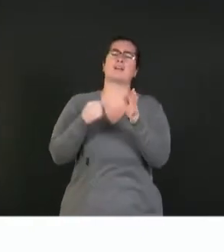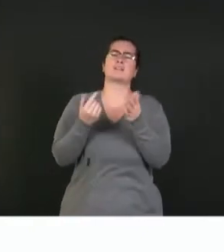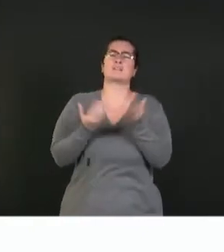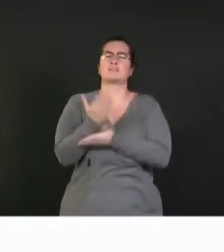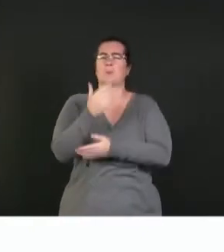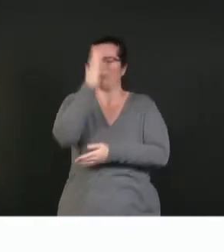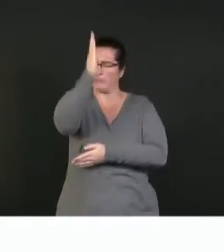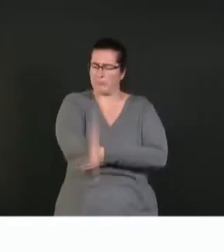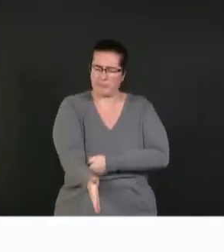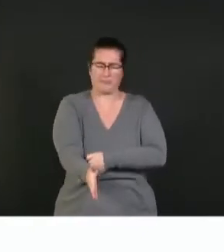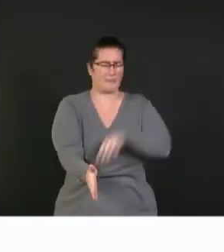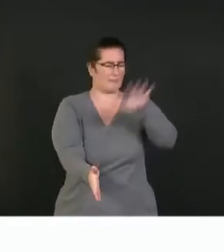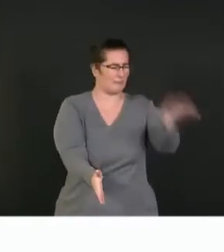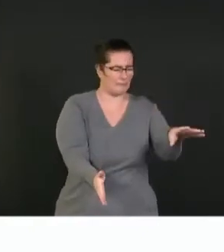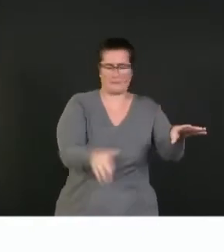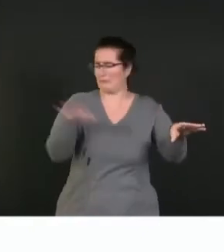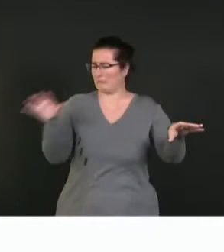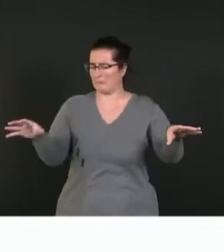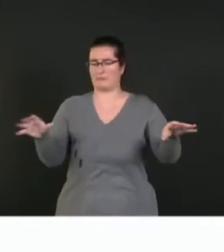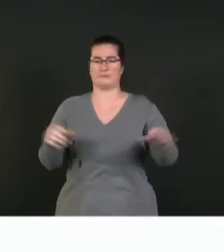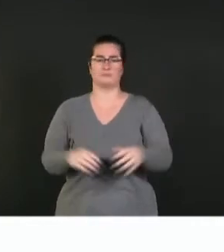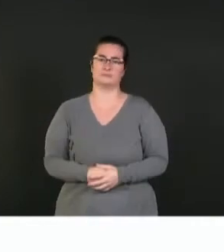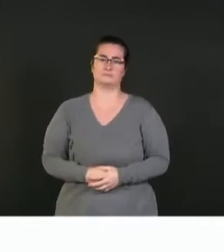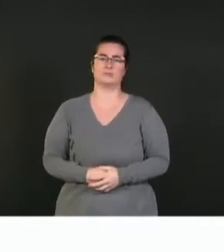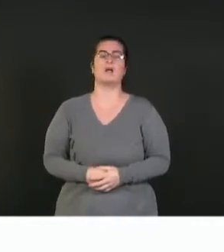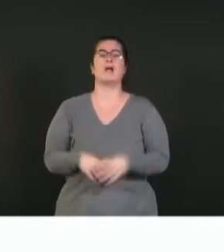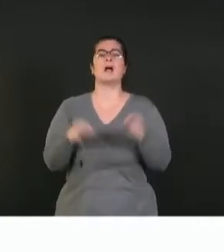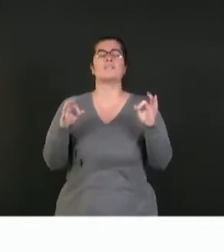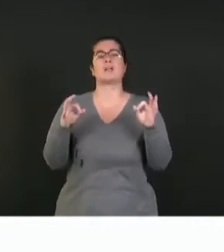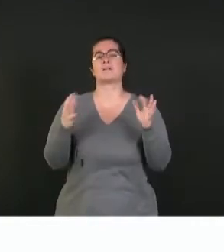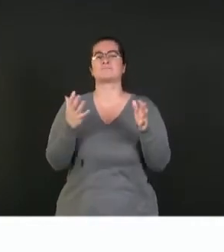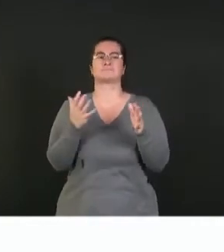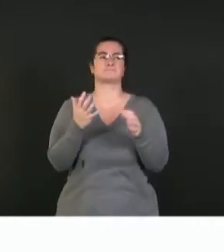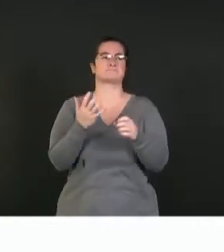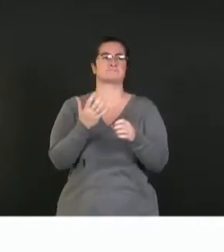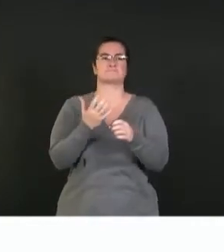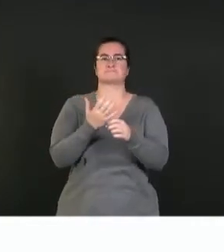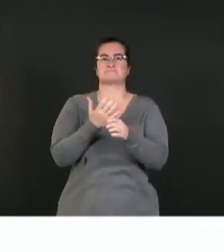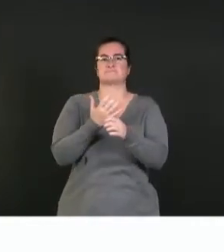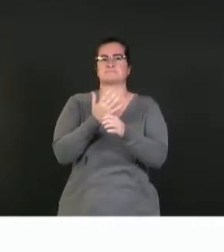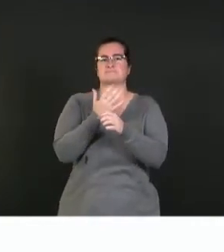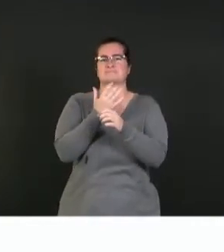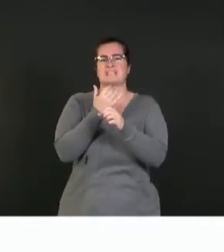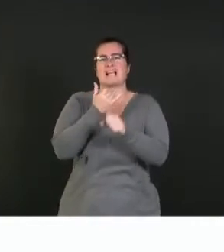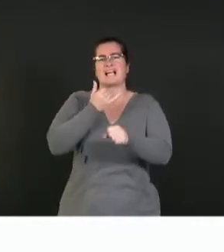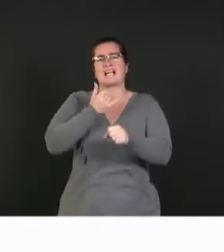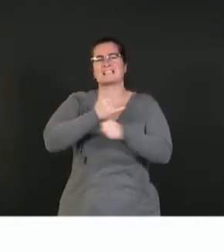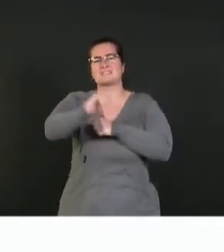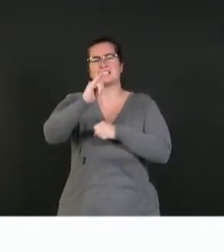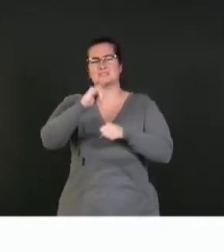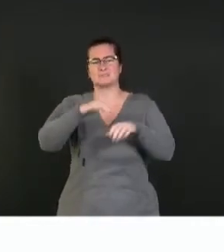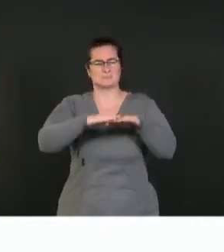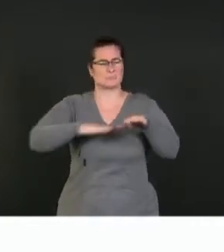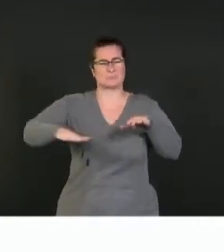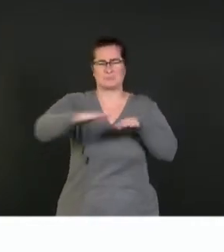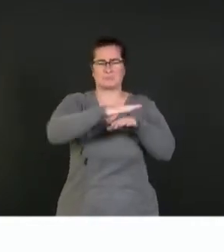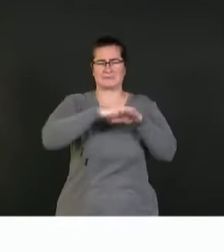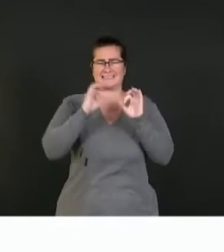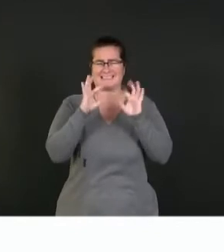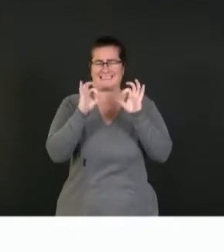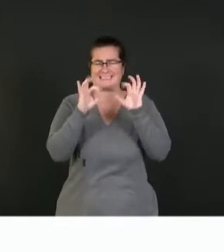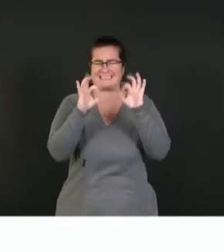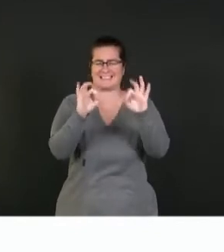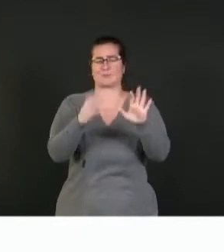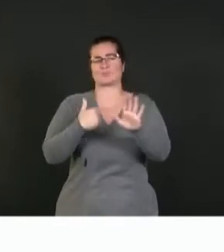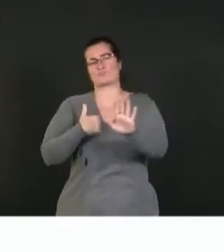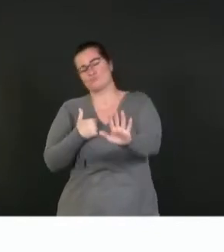génériques. Le zéro artificialisation net, il ne vaut qu'en fonction des conditions dans lesquelles on s'interroge sur